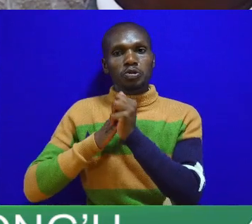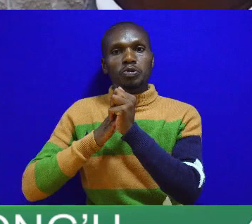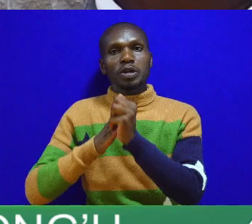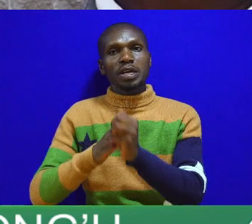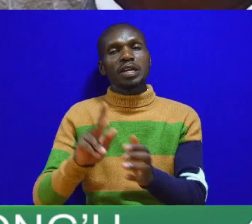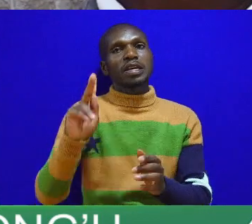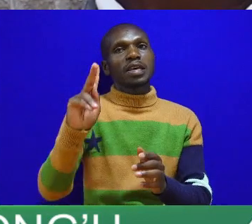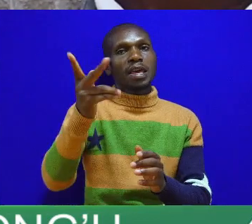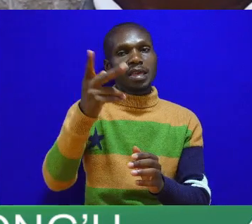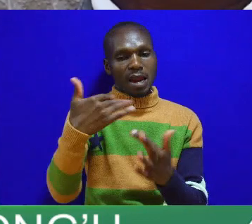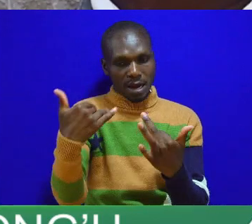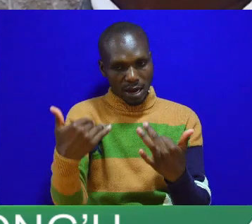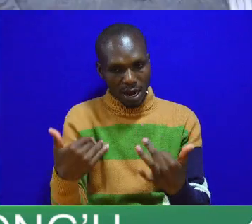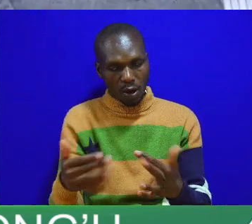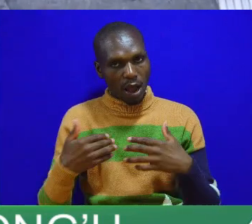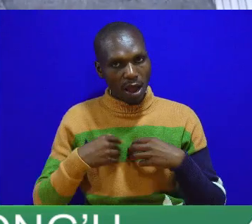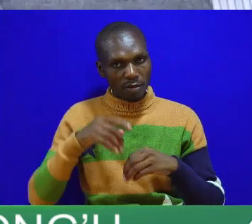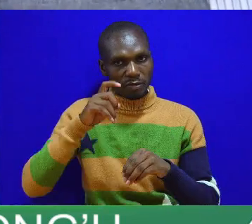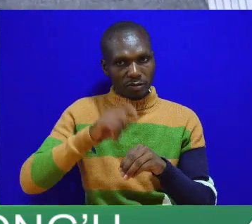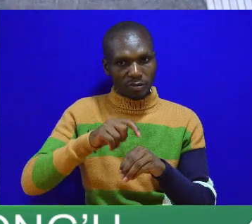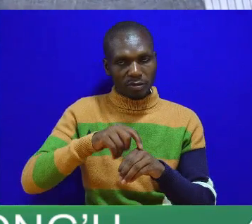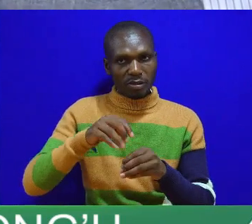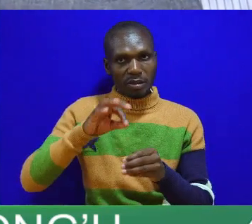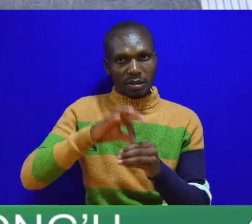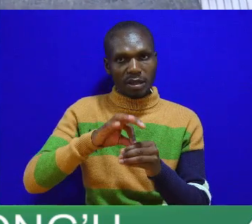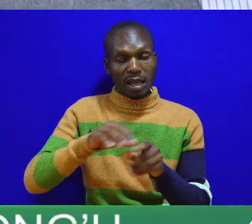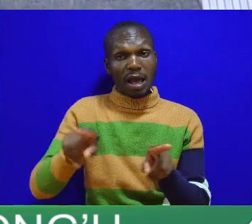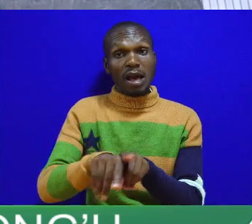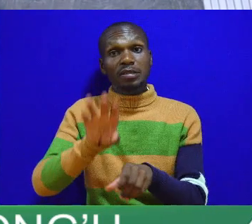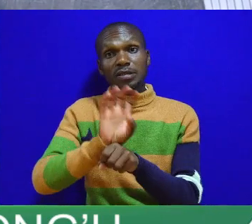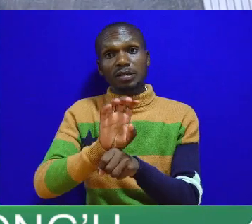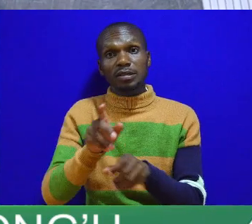Chingaki. Chinge chiga ntune kanisa